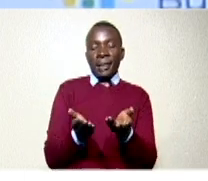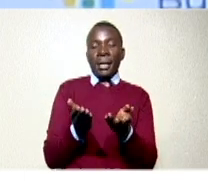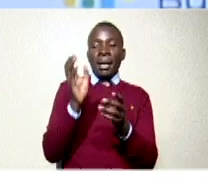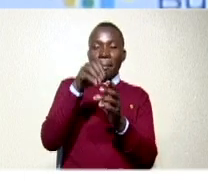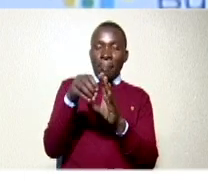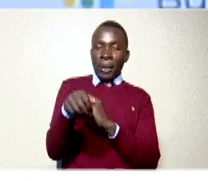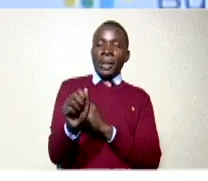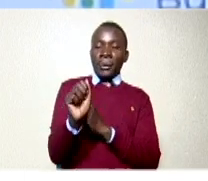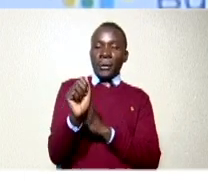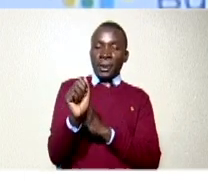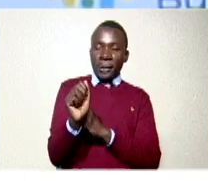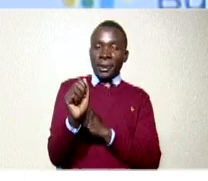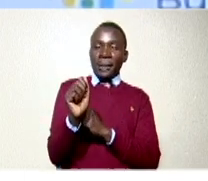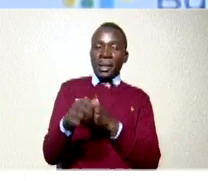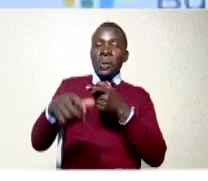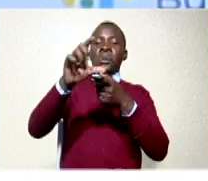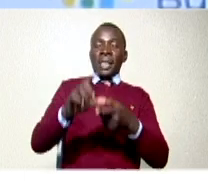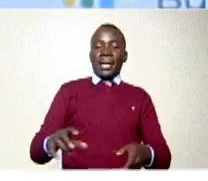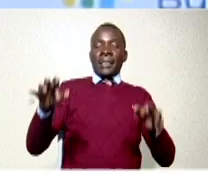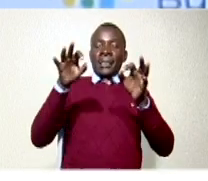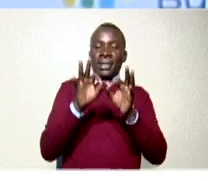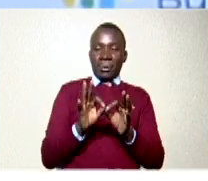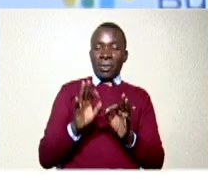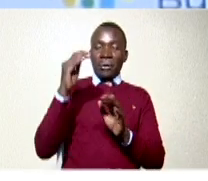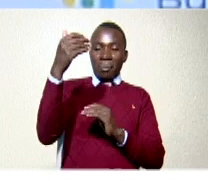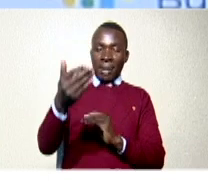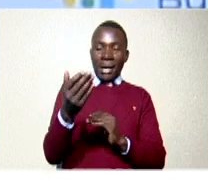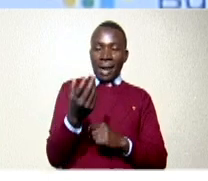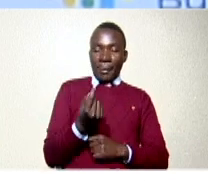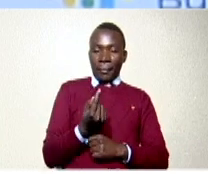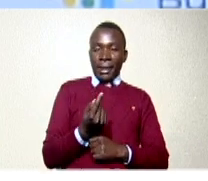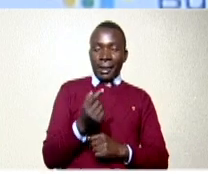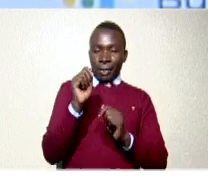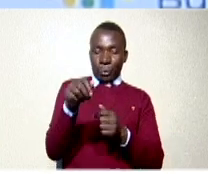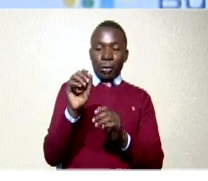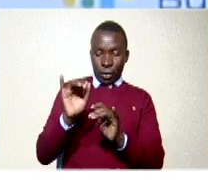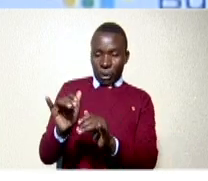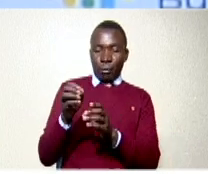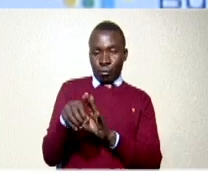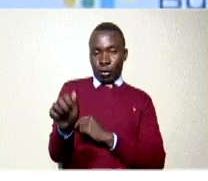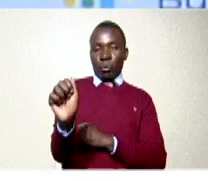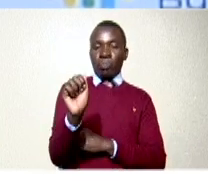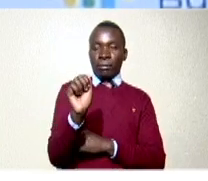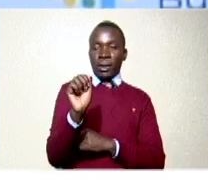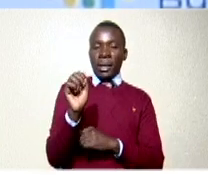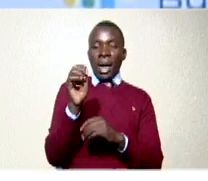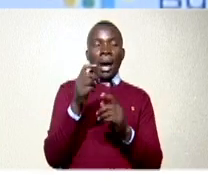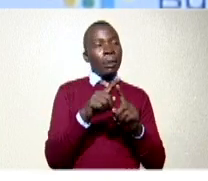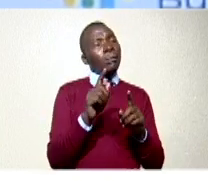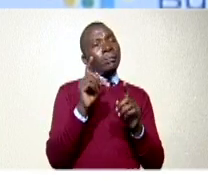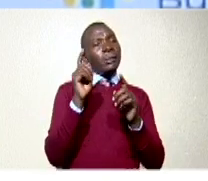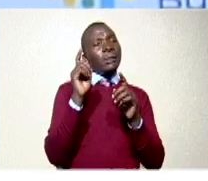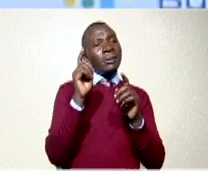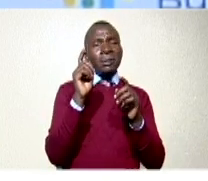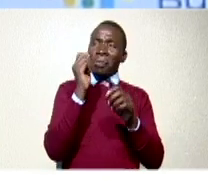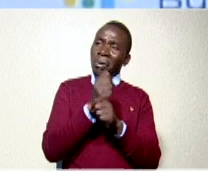muri iyo nyongeragaciro? Noneho ya mafaranga bayasigarane aho kugira ngo wenda tugire